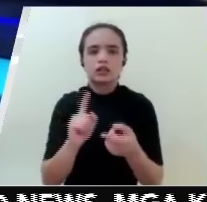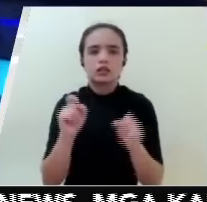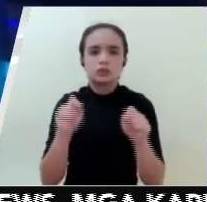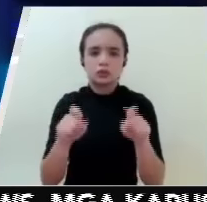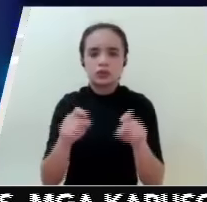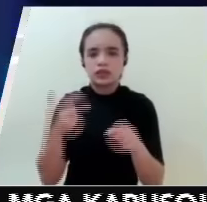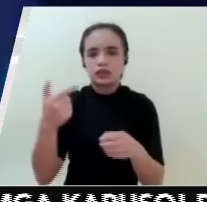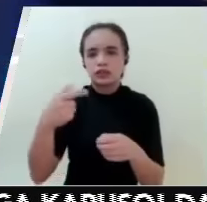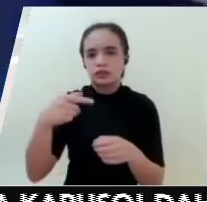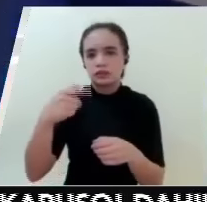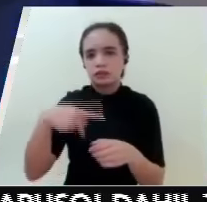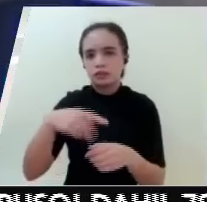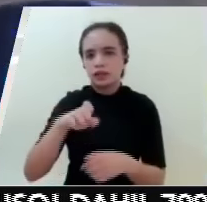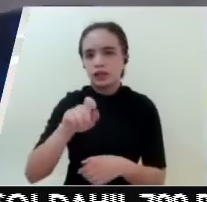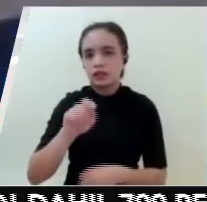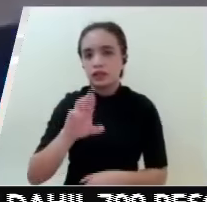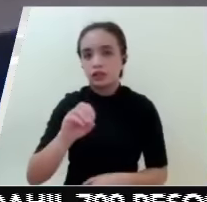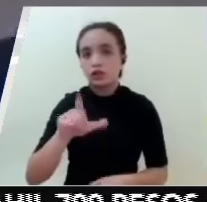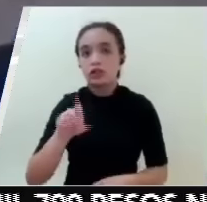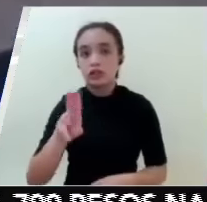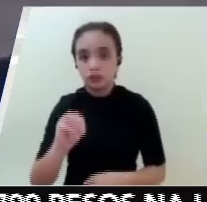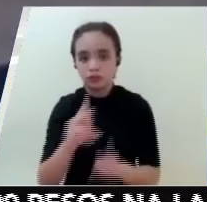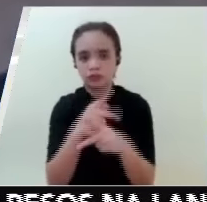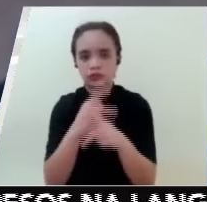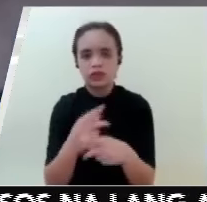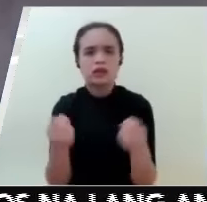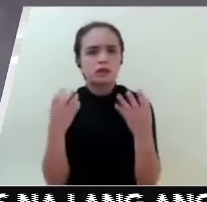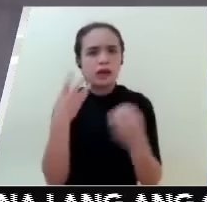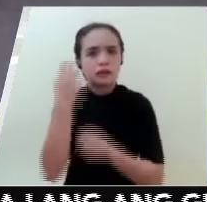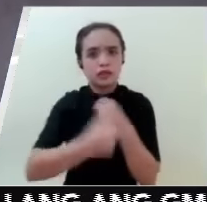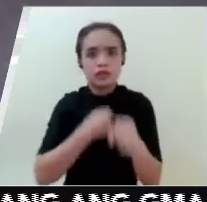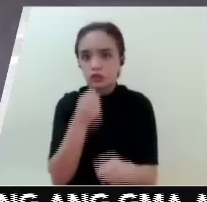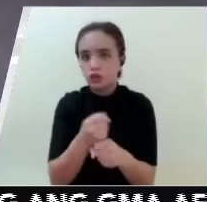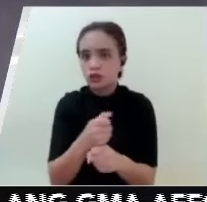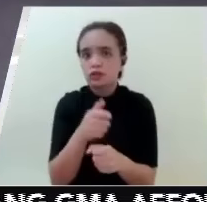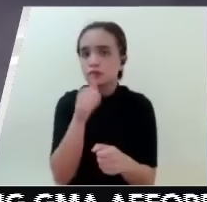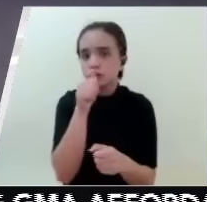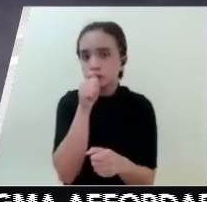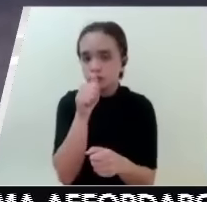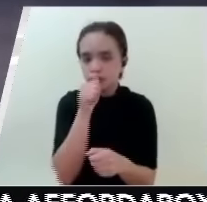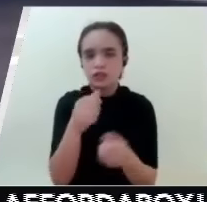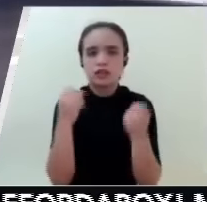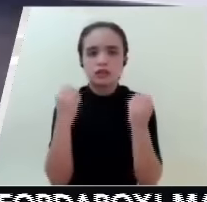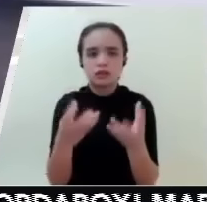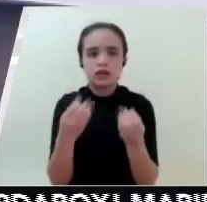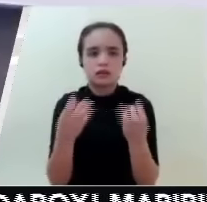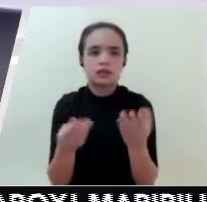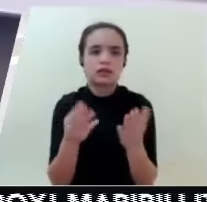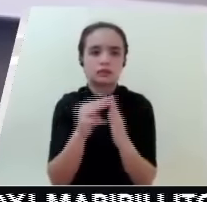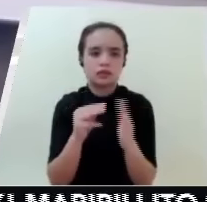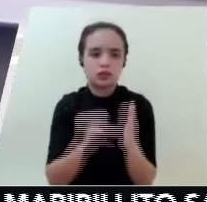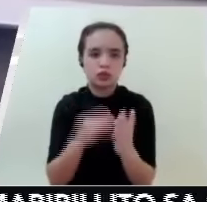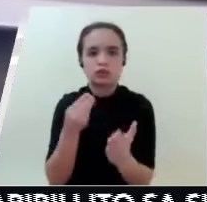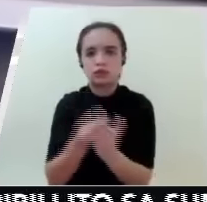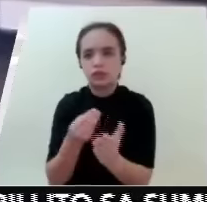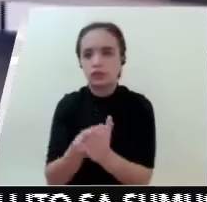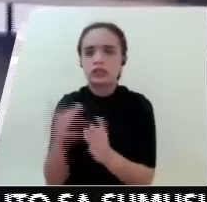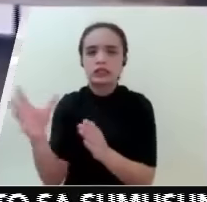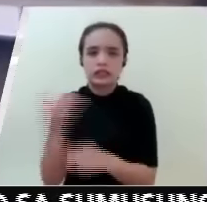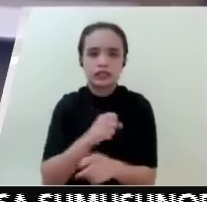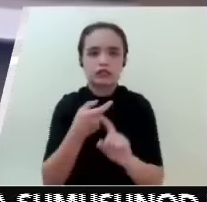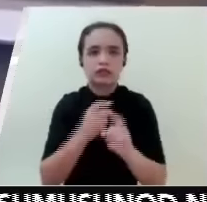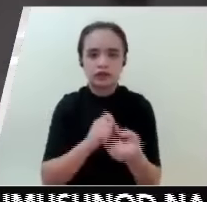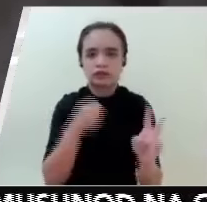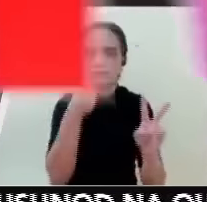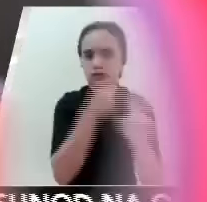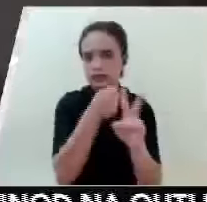na suspect na ilang taon na nagtago, milyong-milyong piso raw ang natangay mula sa mga biktima. Nakatutok si John Consulta,